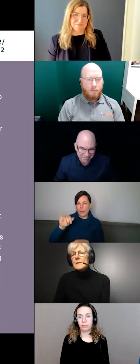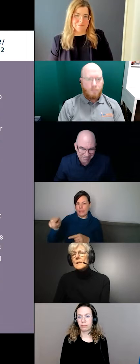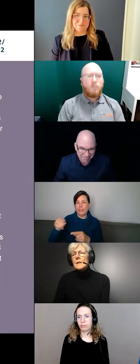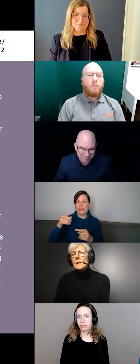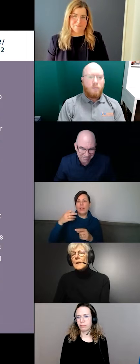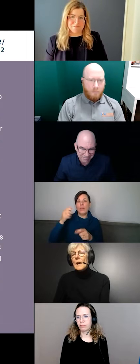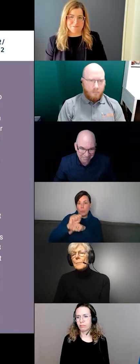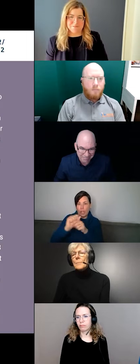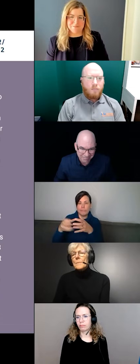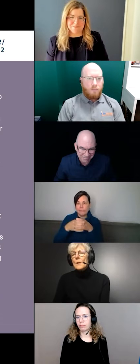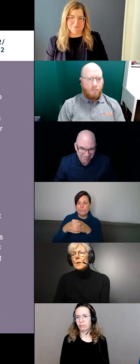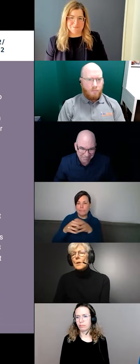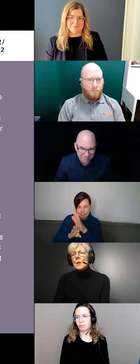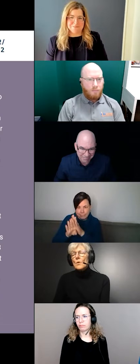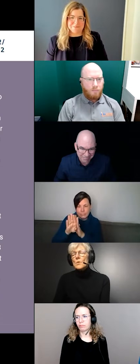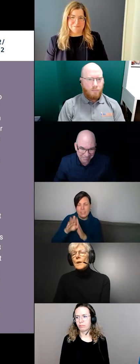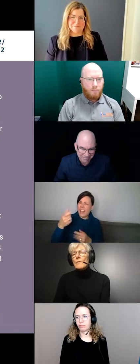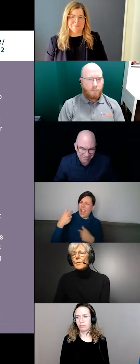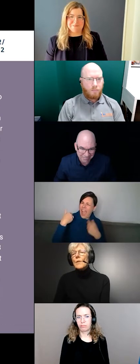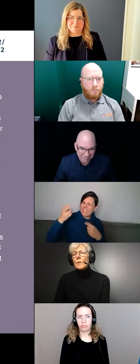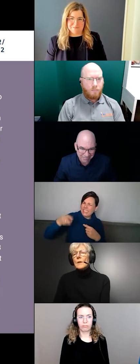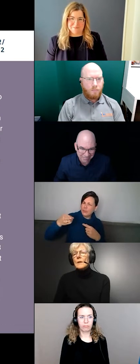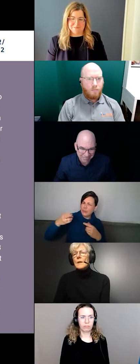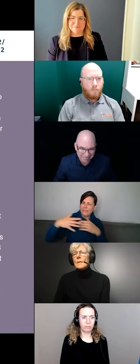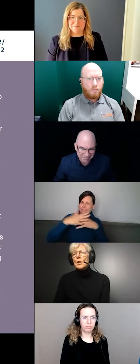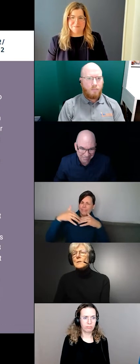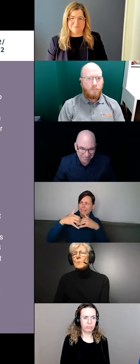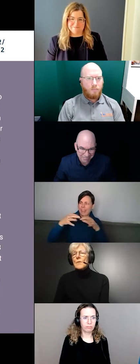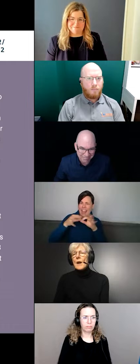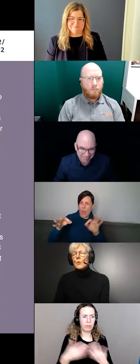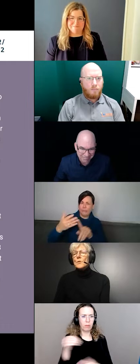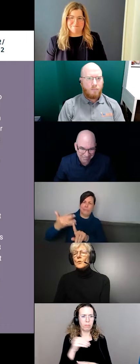à l'ASQ et dans la Marshall Island.